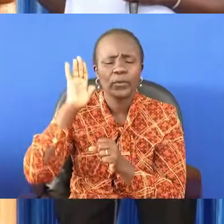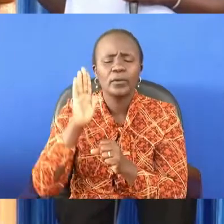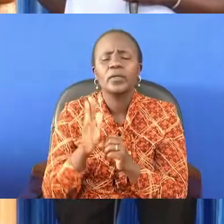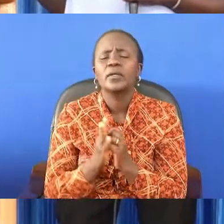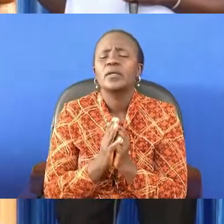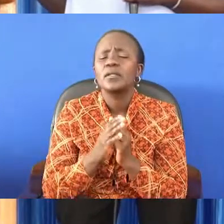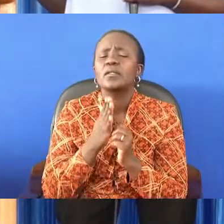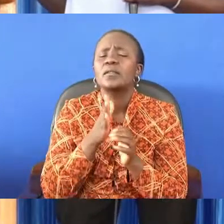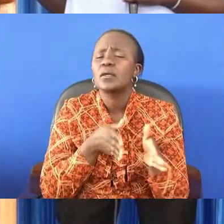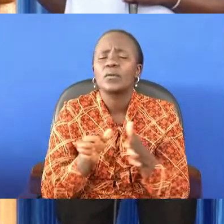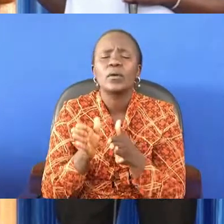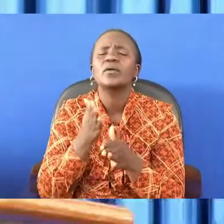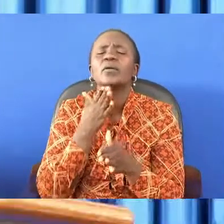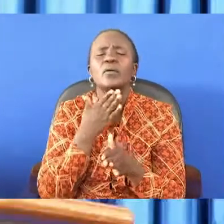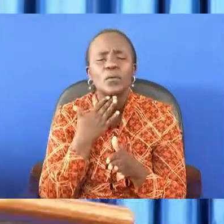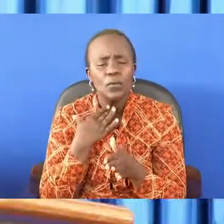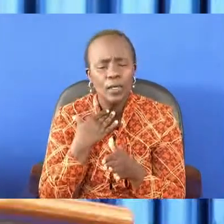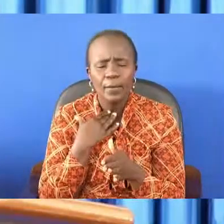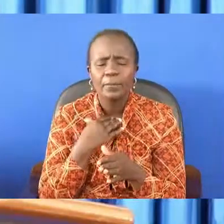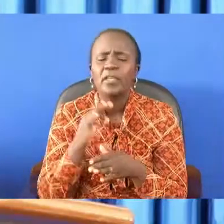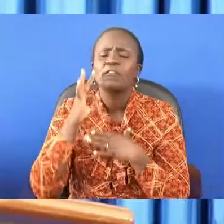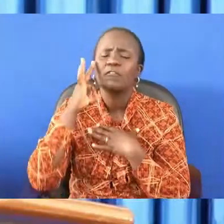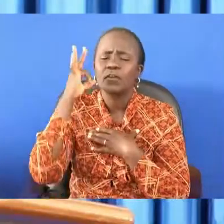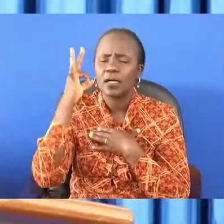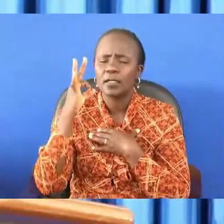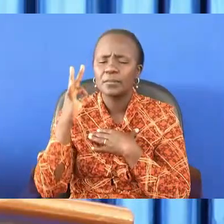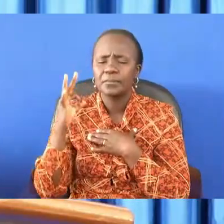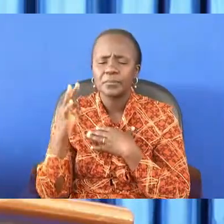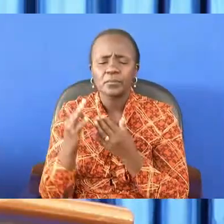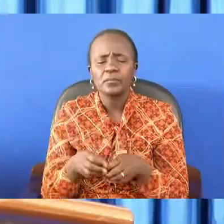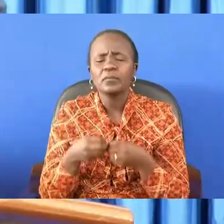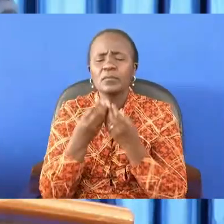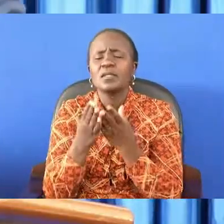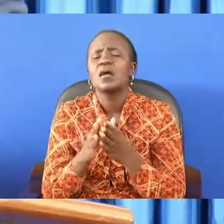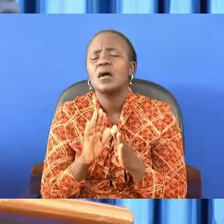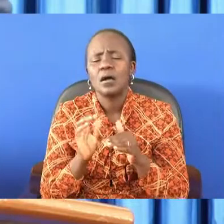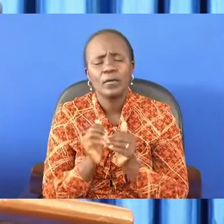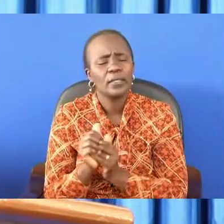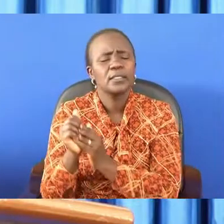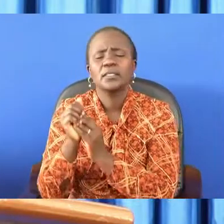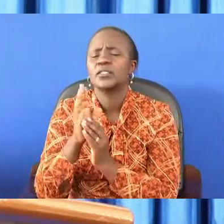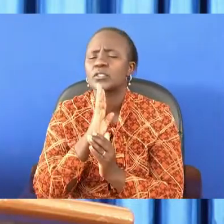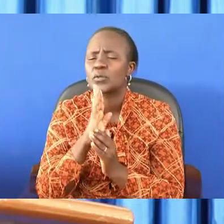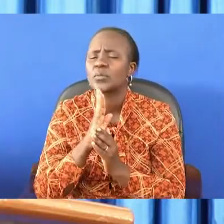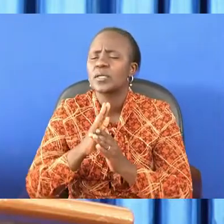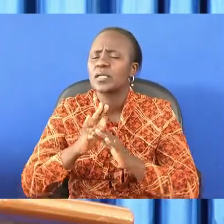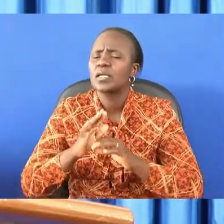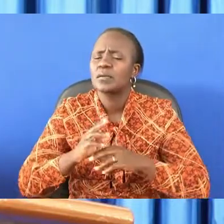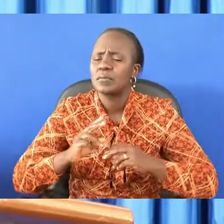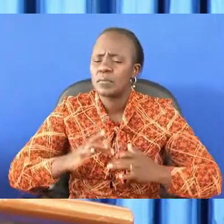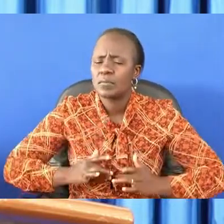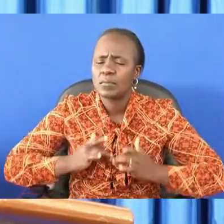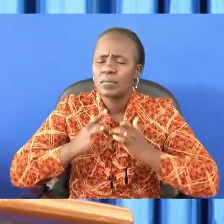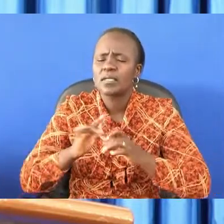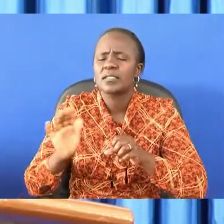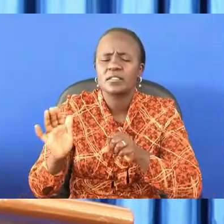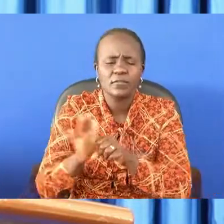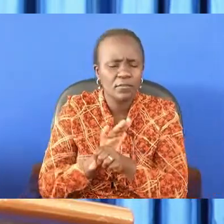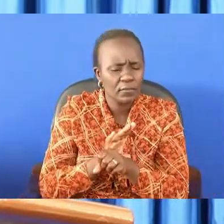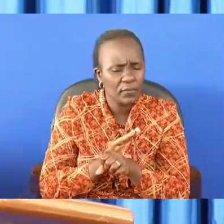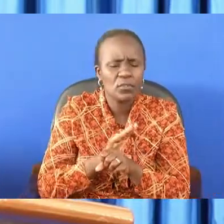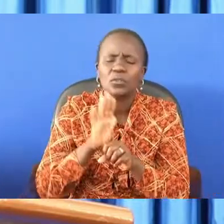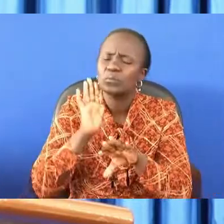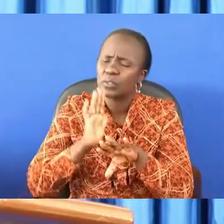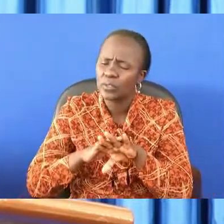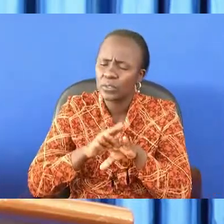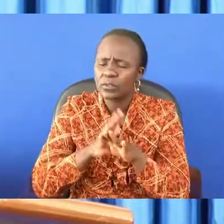jinsi unavyokusudia Mungu. Baba wetu tujalie viongozi wetu wakuwe wenye huruma na wenye kututakia